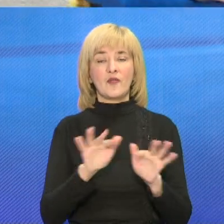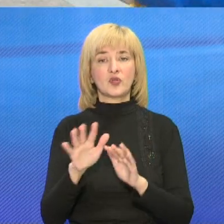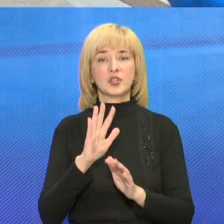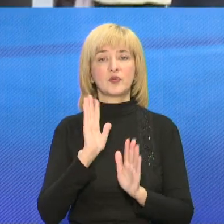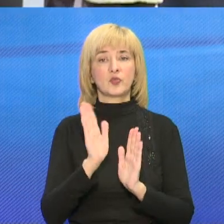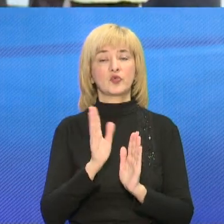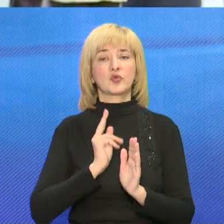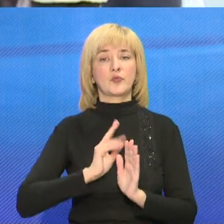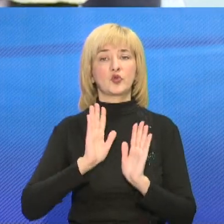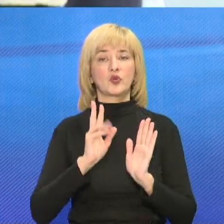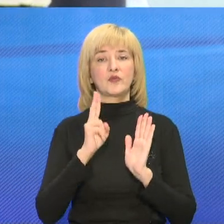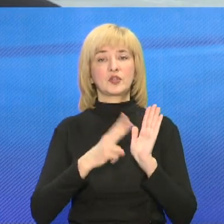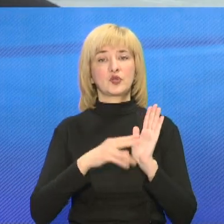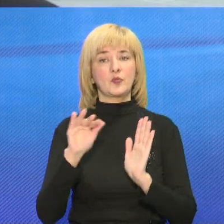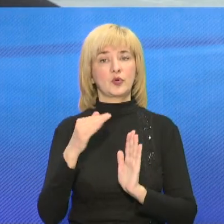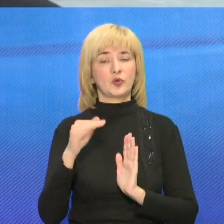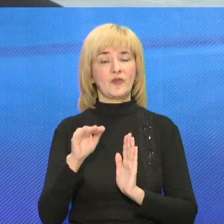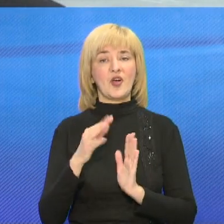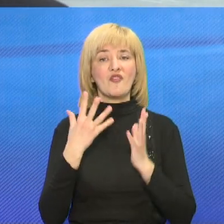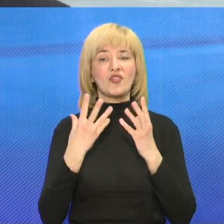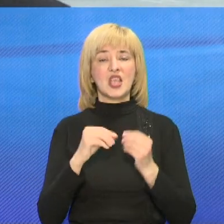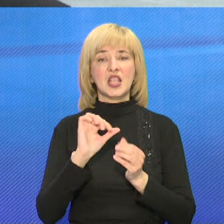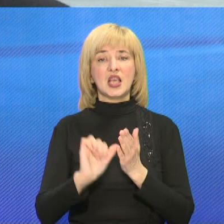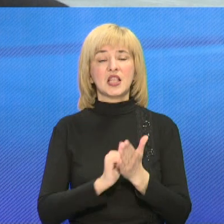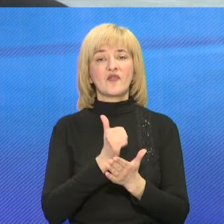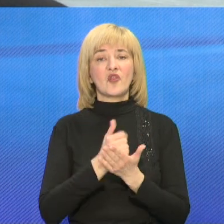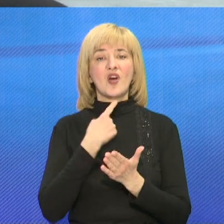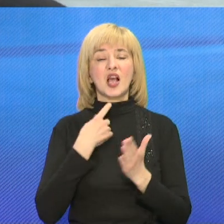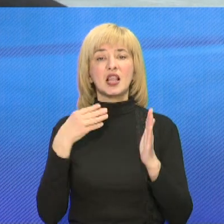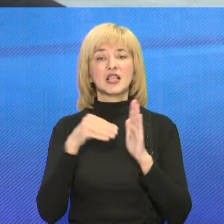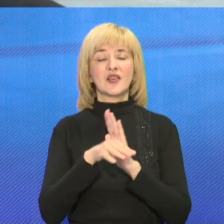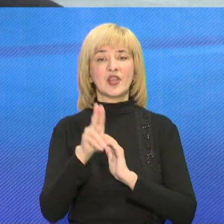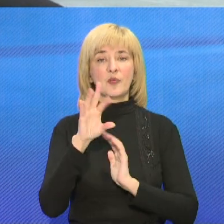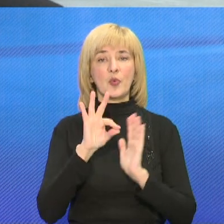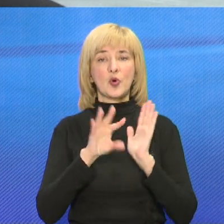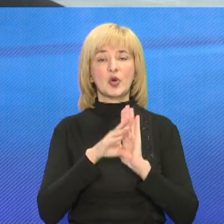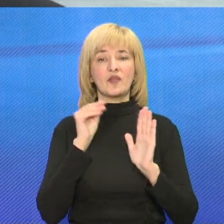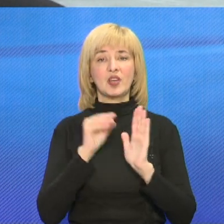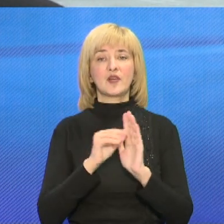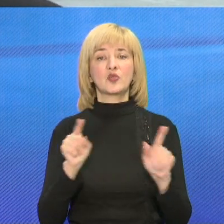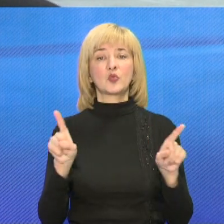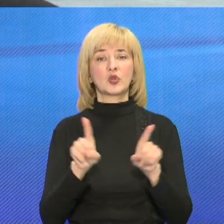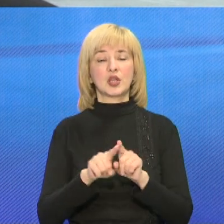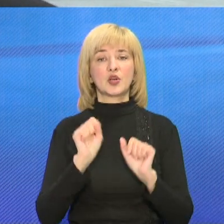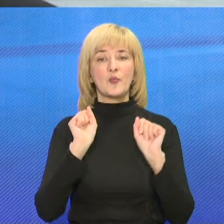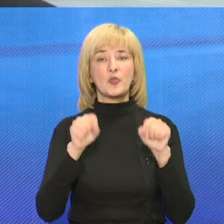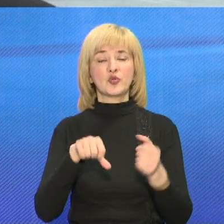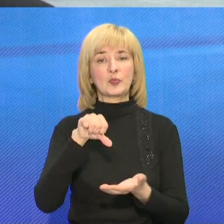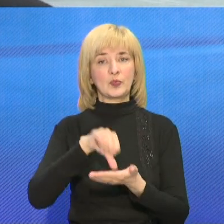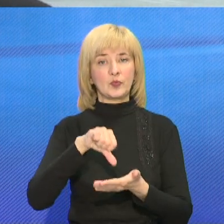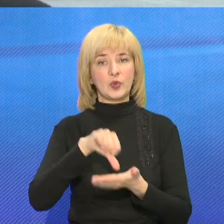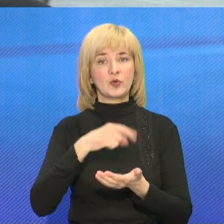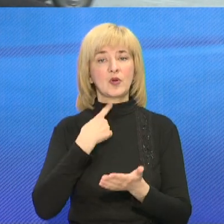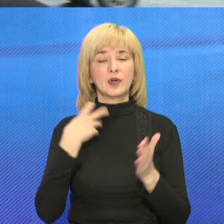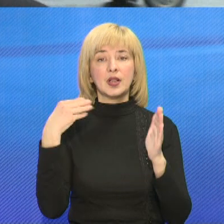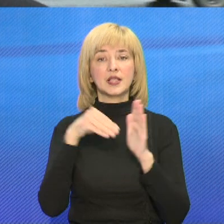лютага. В день основного голосования по референдуму точно так же можно принять участие в